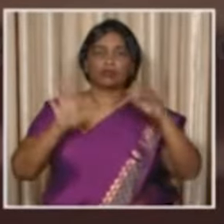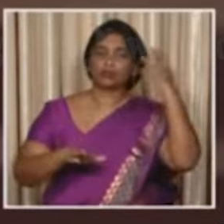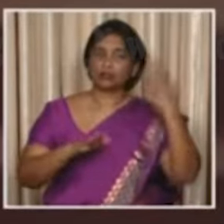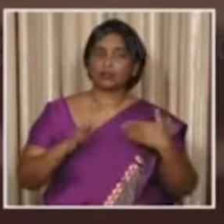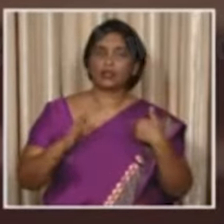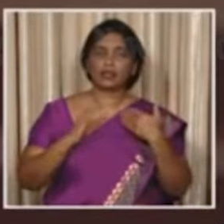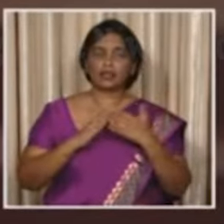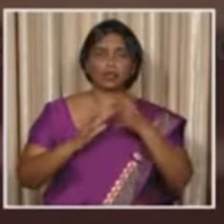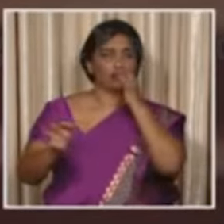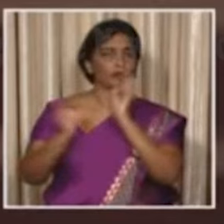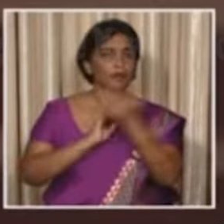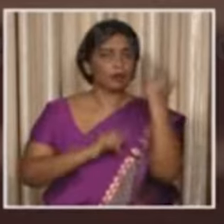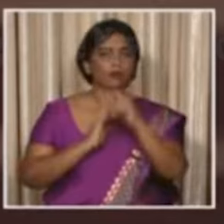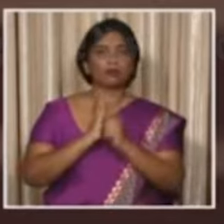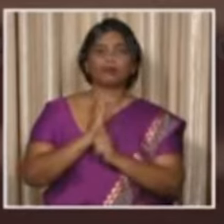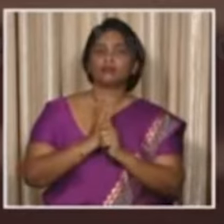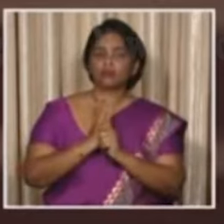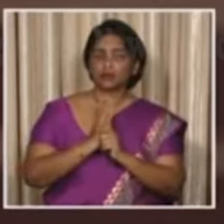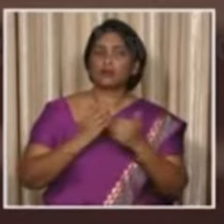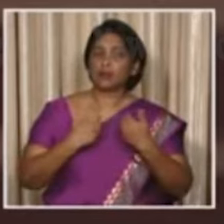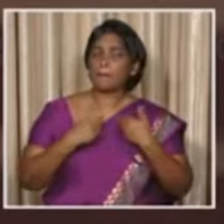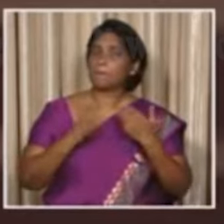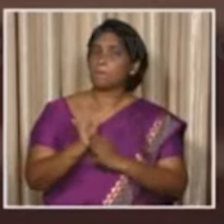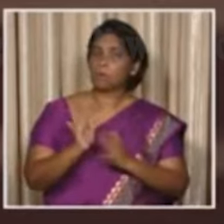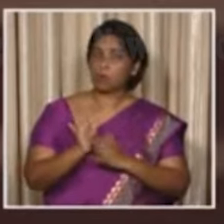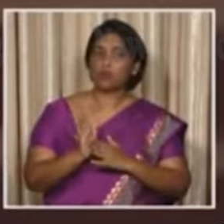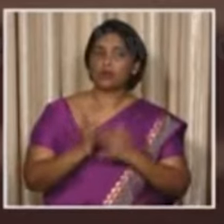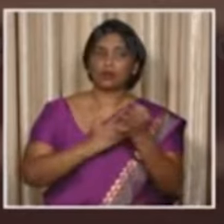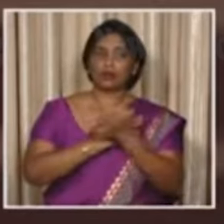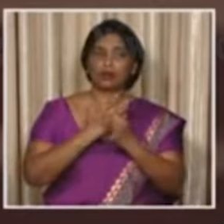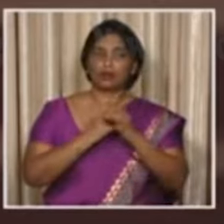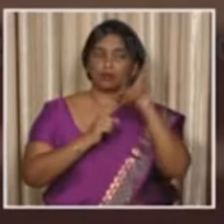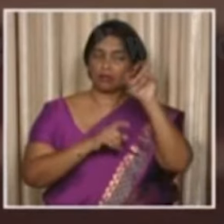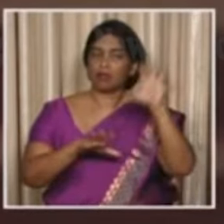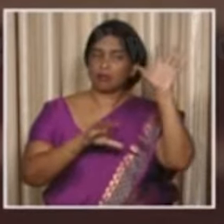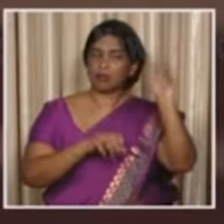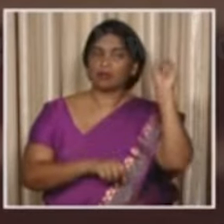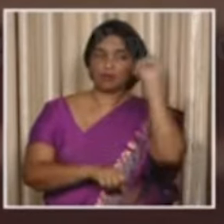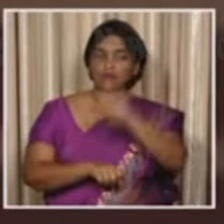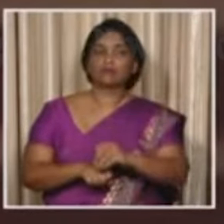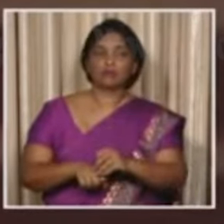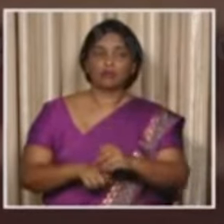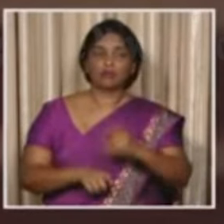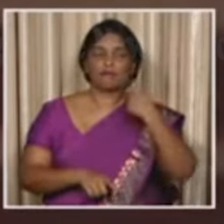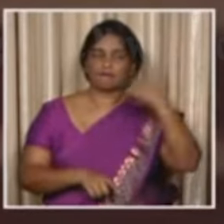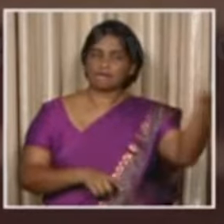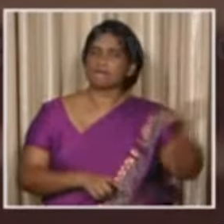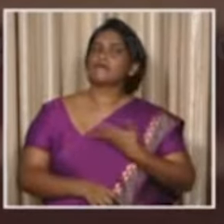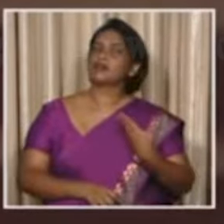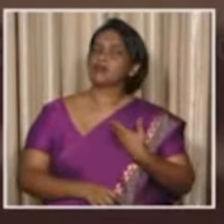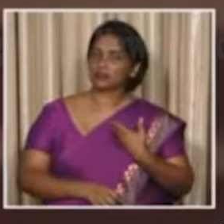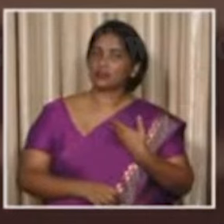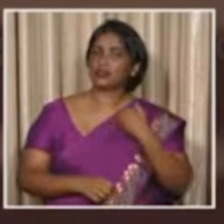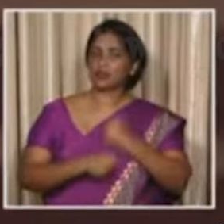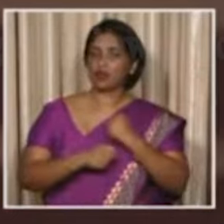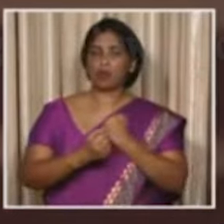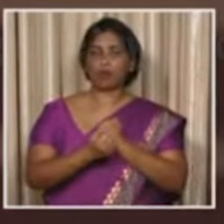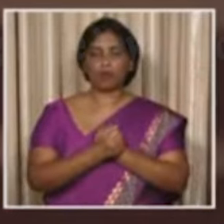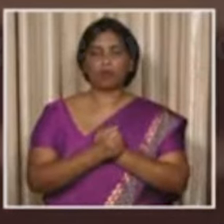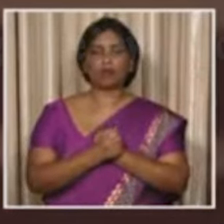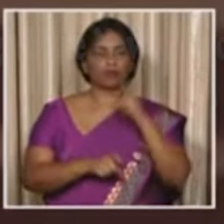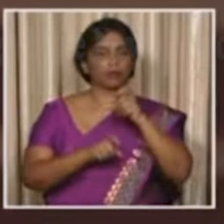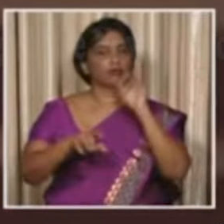ගෙවල් වලට ගිනි තියන්න ආවේ පාතාලේ. මම තමයි මිනුවන්කොට වැඩිම කුඩුවෙක් අල්ලුවේ. ඒ තරහ තමයි මගෙන් පිරිමැහුවේ. ඒකට රජයේ පොලිසිය